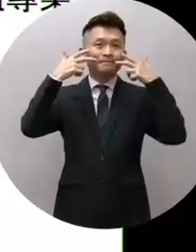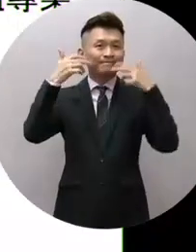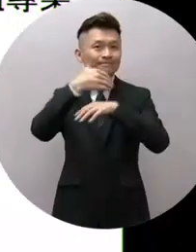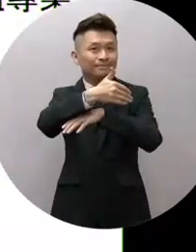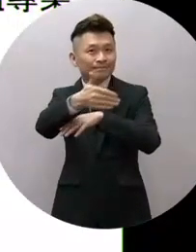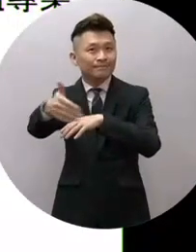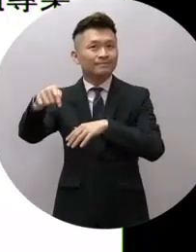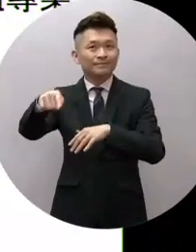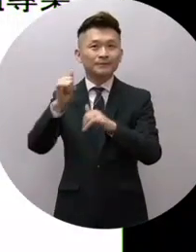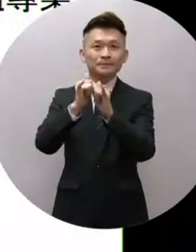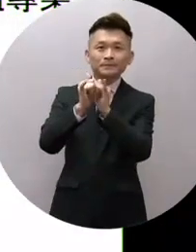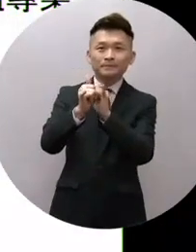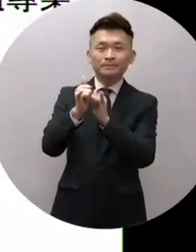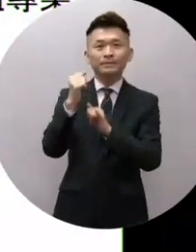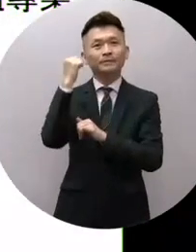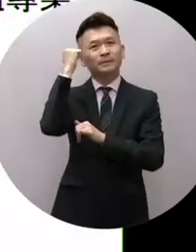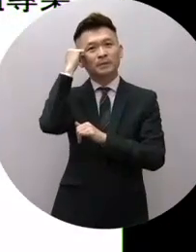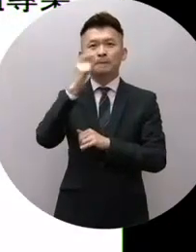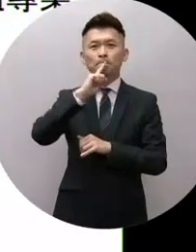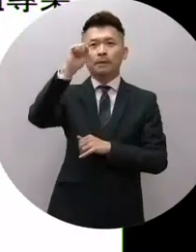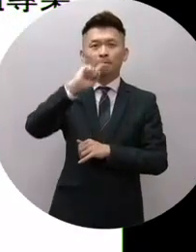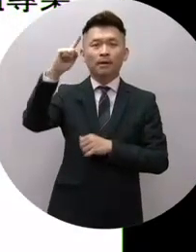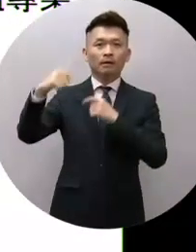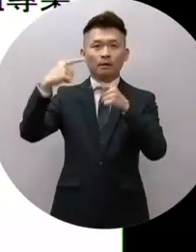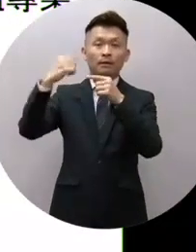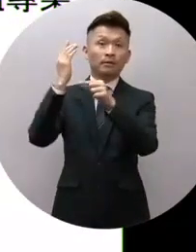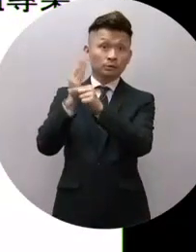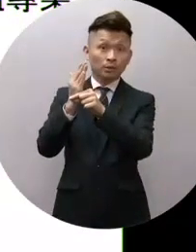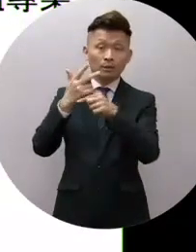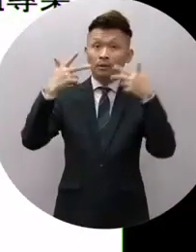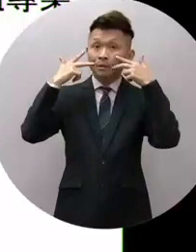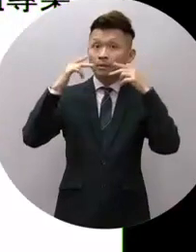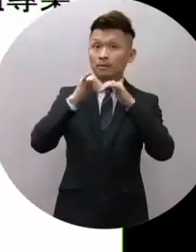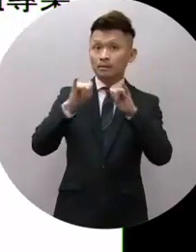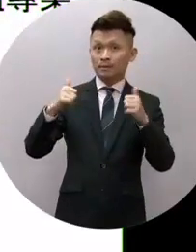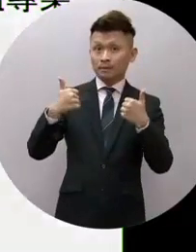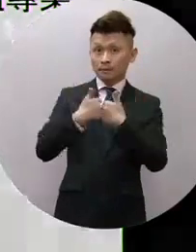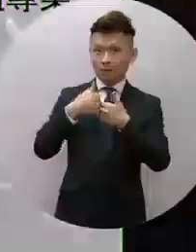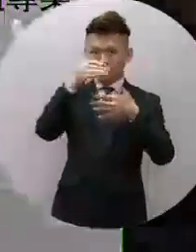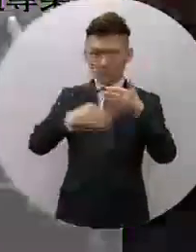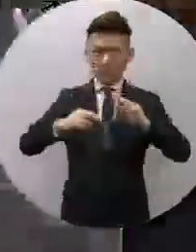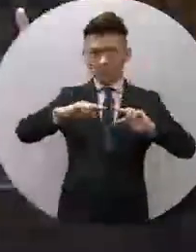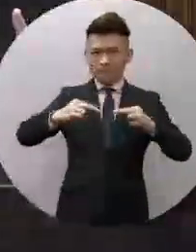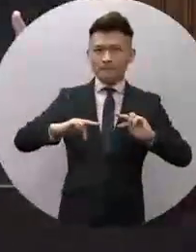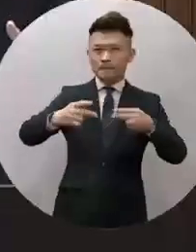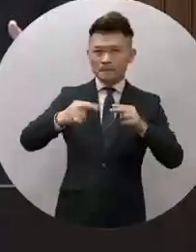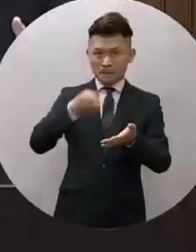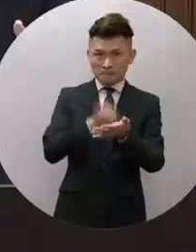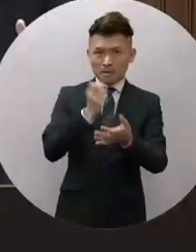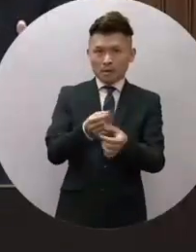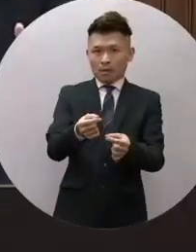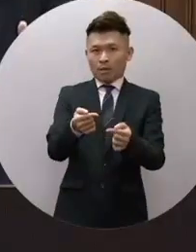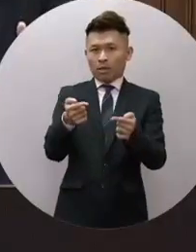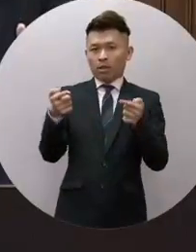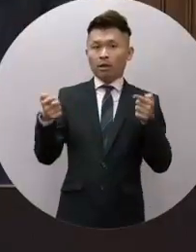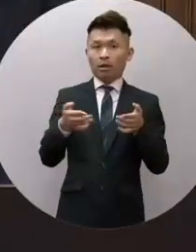里面有很多百姓现在在诉讼的问题，因为现在原民会的规定一直不断的在调整，越修越严格，这些